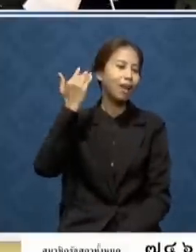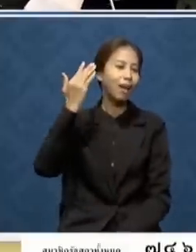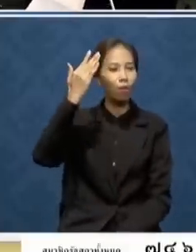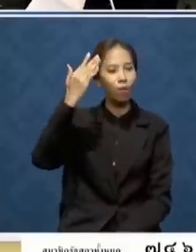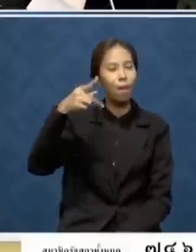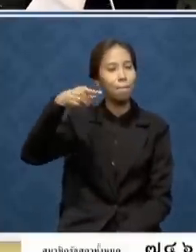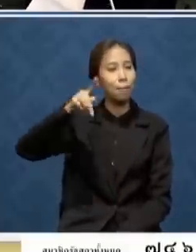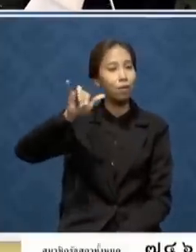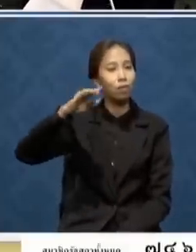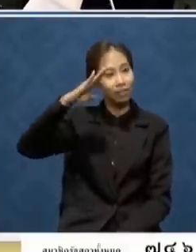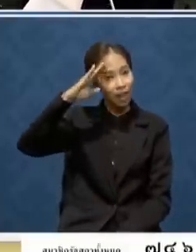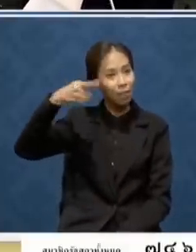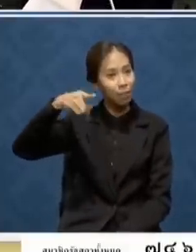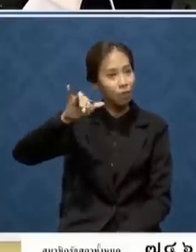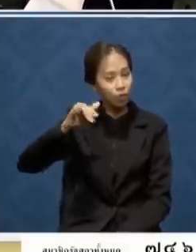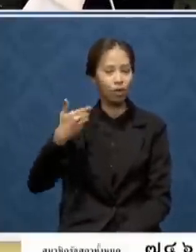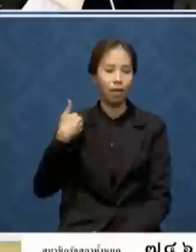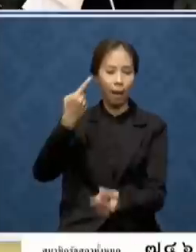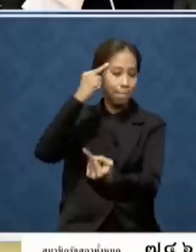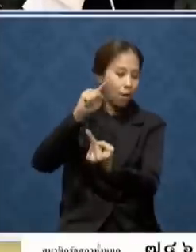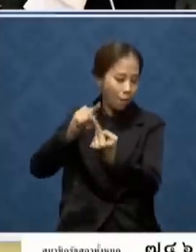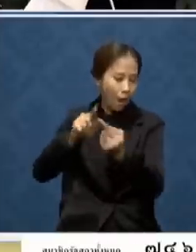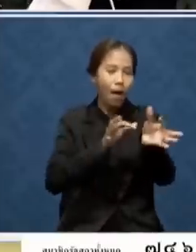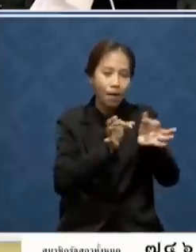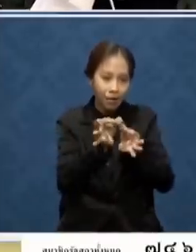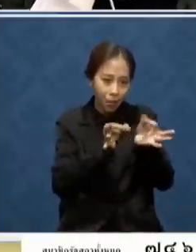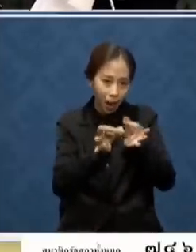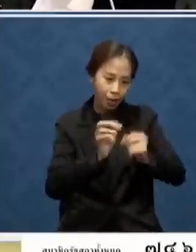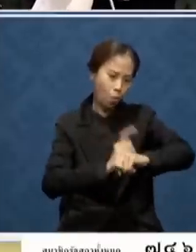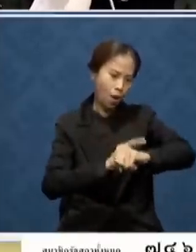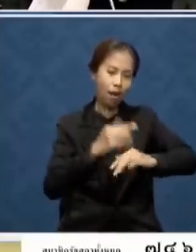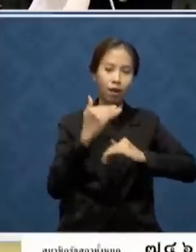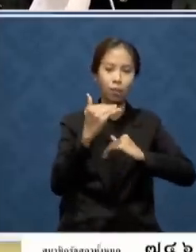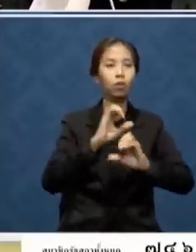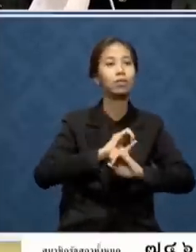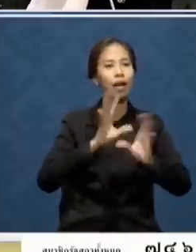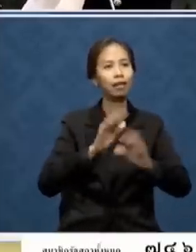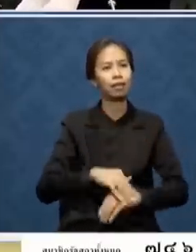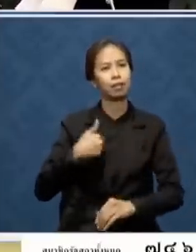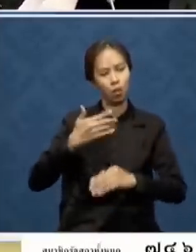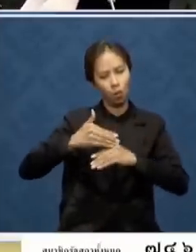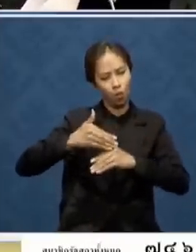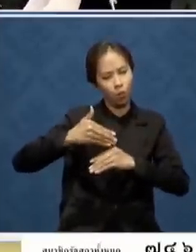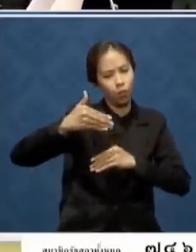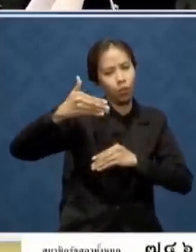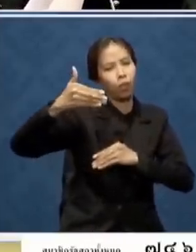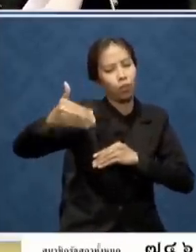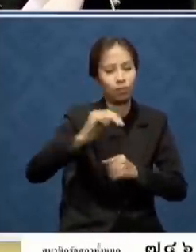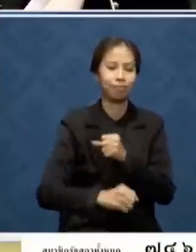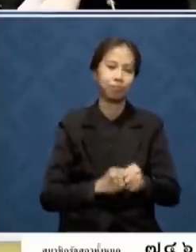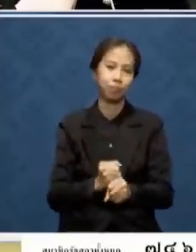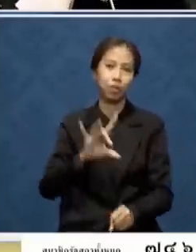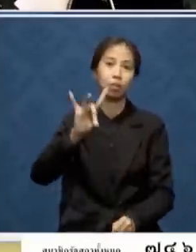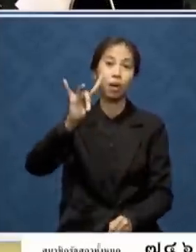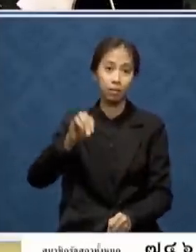คะซึ่งก็ดีนะคะก็มีเป้าหมายเอ่อมีกรอบเวลาด้วยค่ะแต่เป็นกรอบเวลาในอีก 80ปีข้างหน้านะ